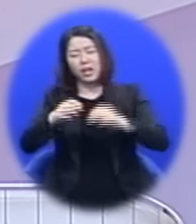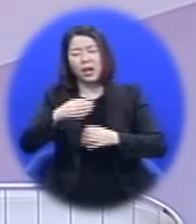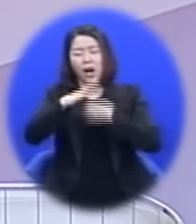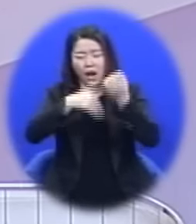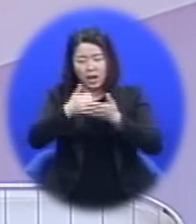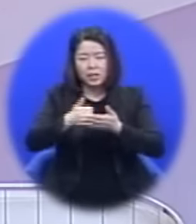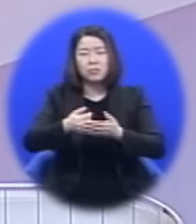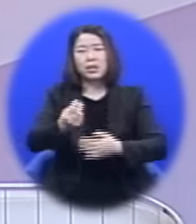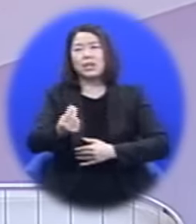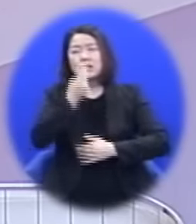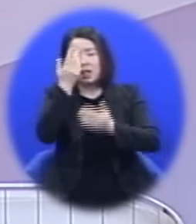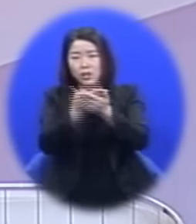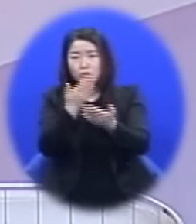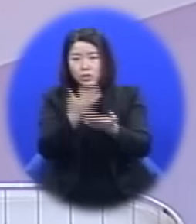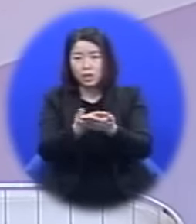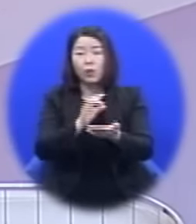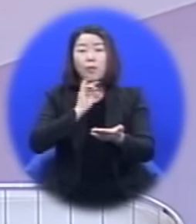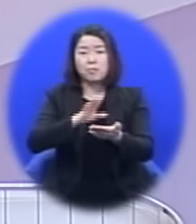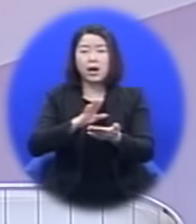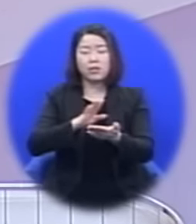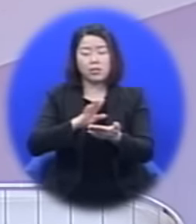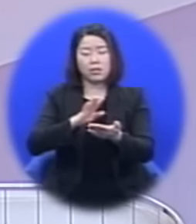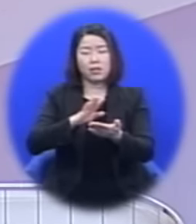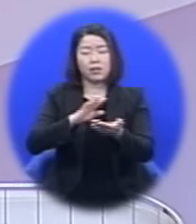살려주세요 이것밖에 안 나올 때도 있다니까요.